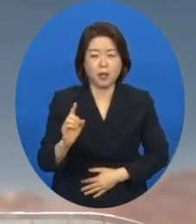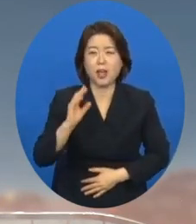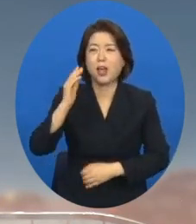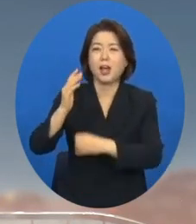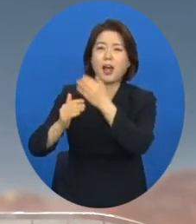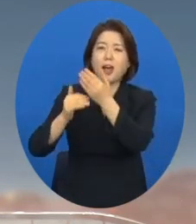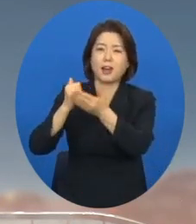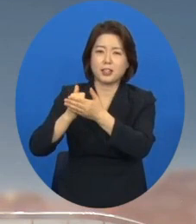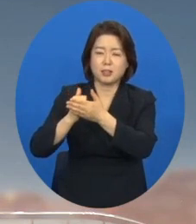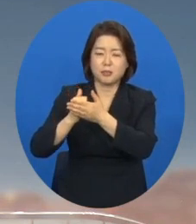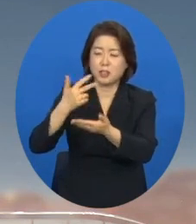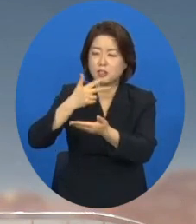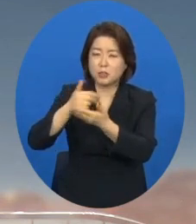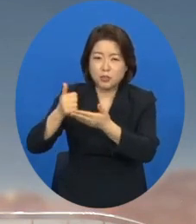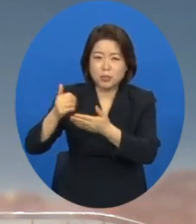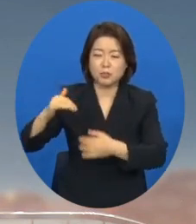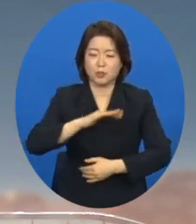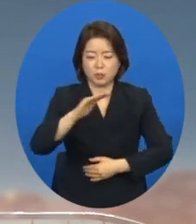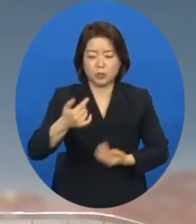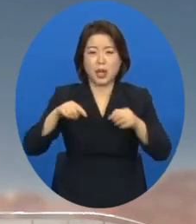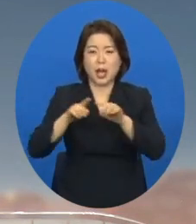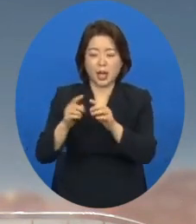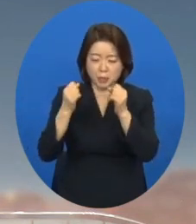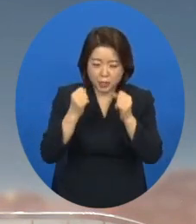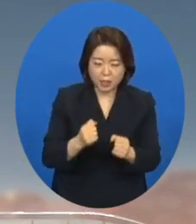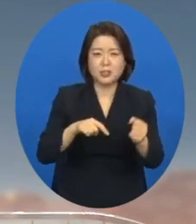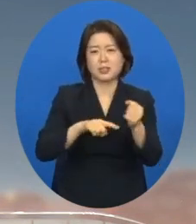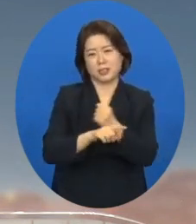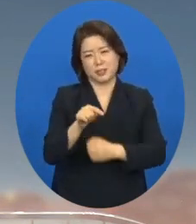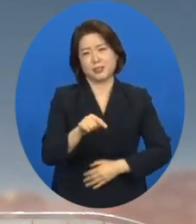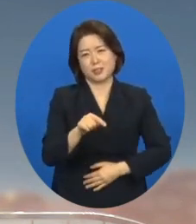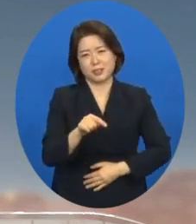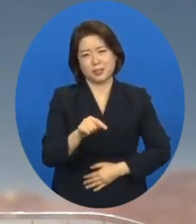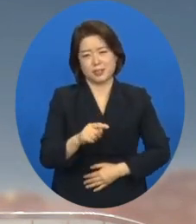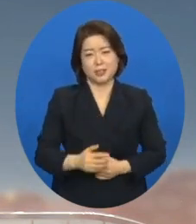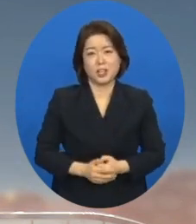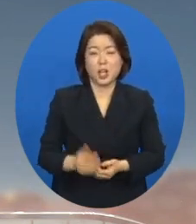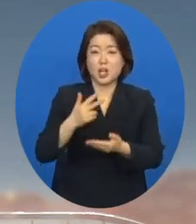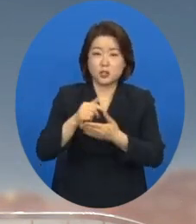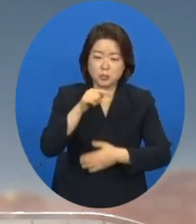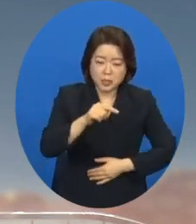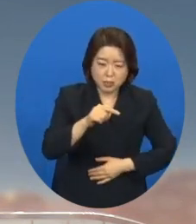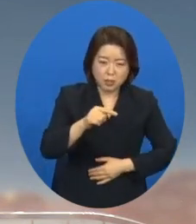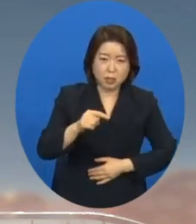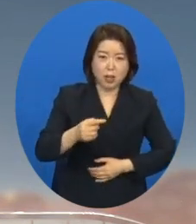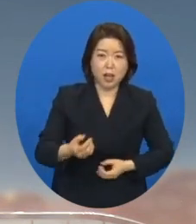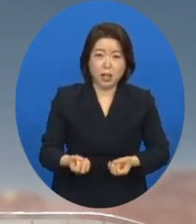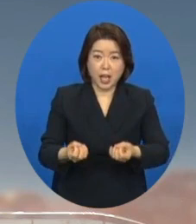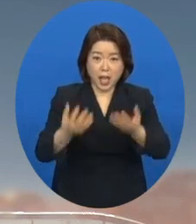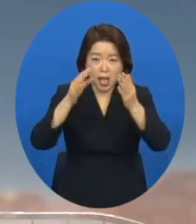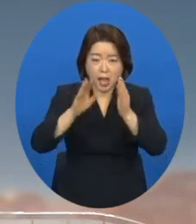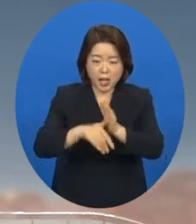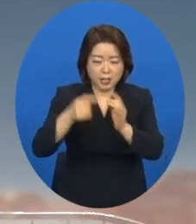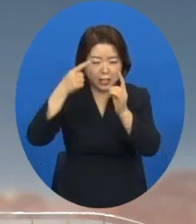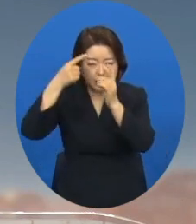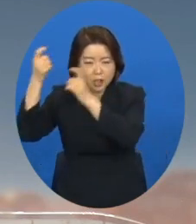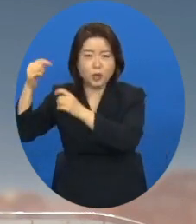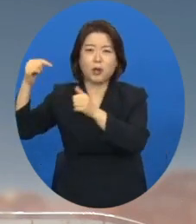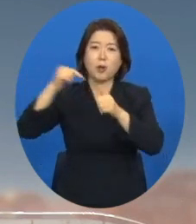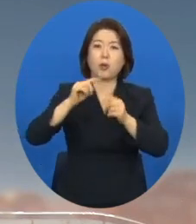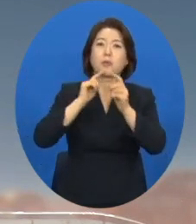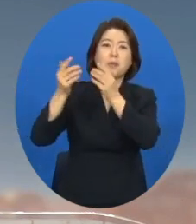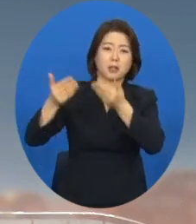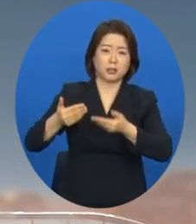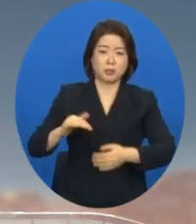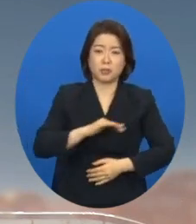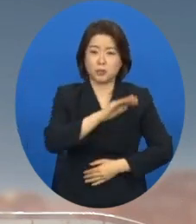하나님이, 주님이 우리와 함께 하신다라는 거잖아요. 주님이 이것을 할 때마다 기억하라고 하셨어요. 왜요?